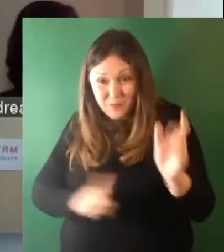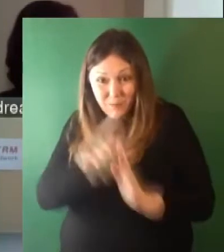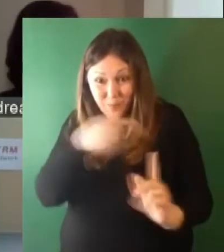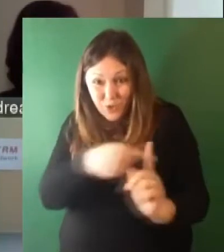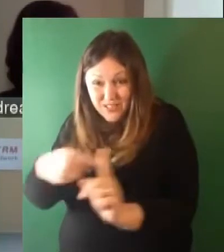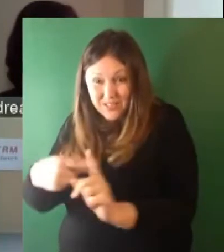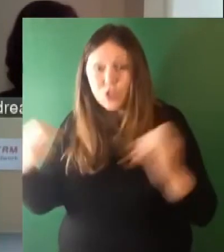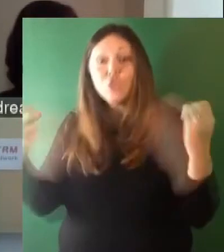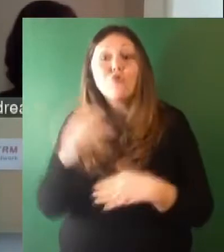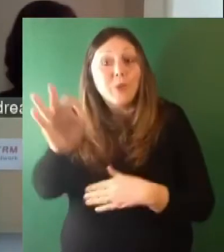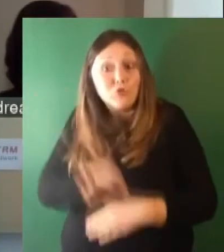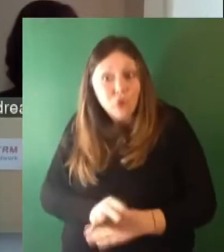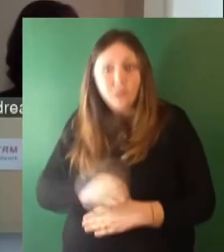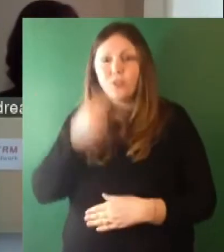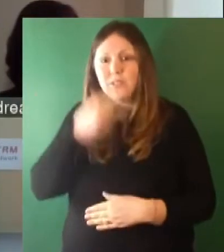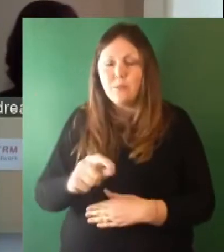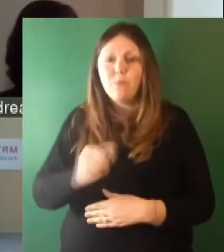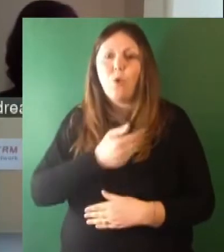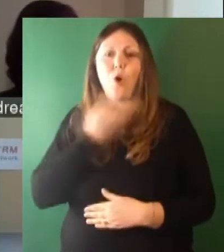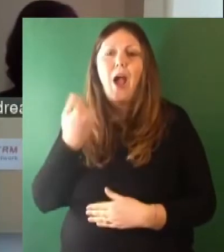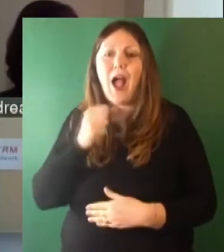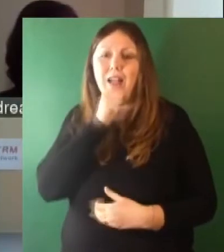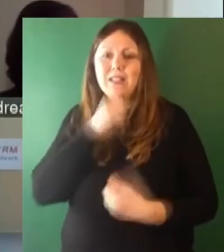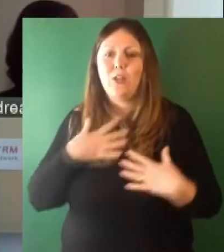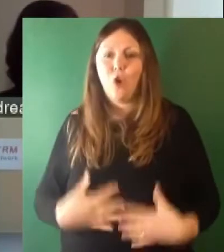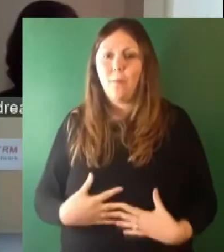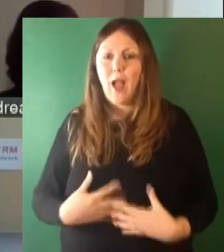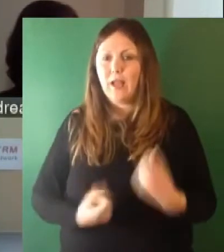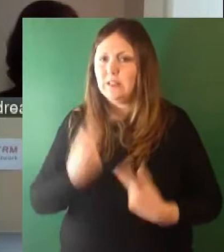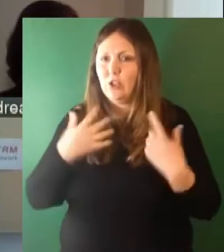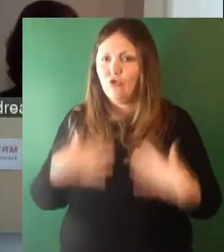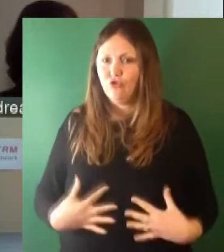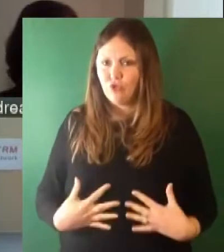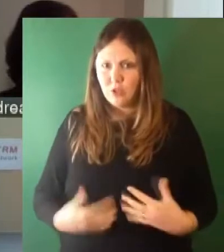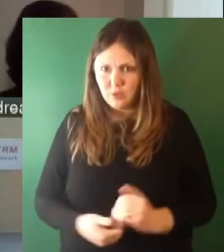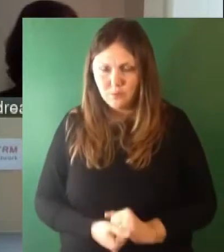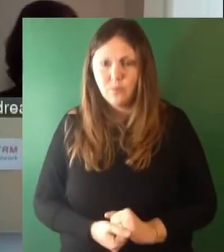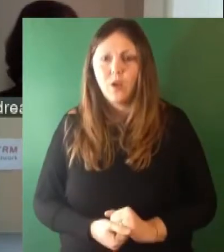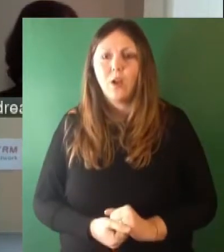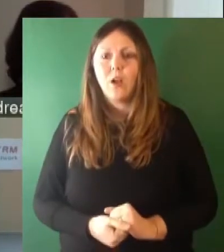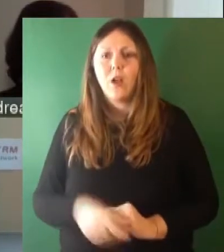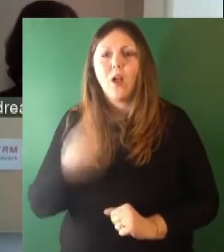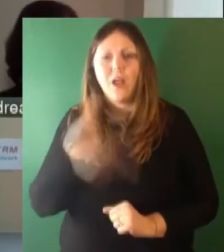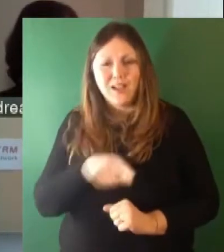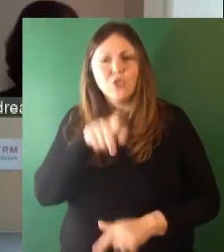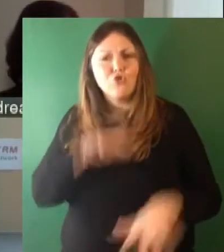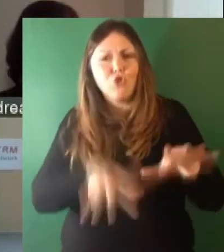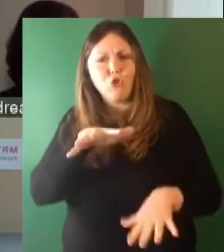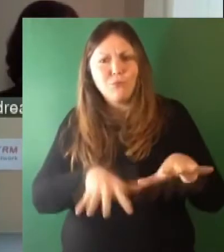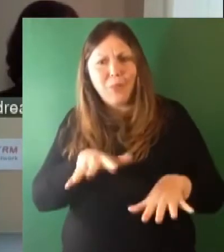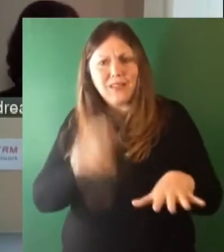Quindi, su tantissimi casi asintomatici, che però erano sospetti perché erano stati